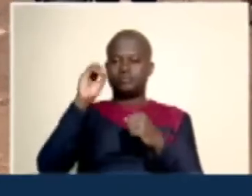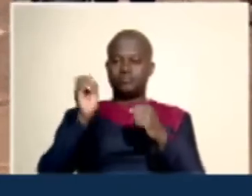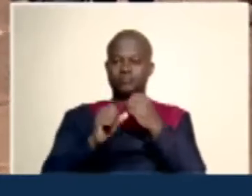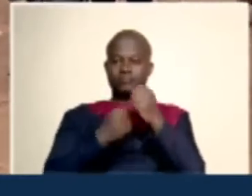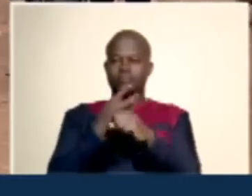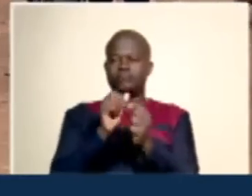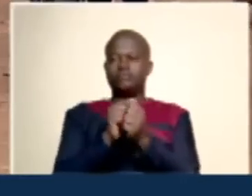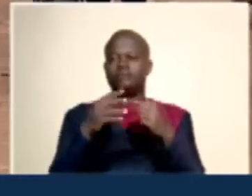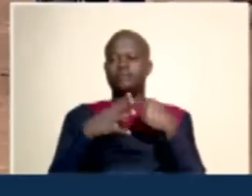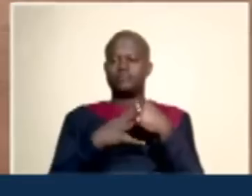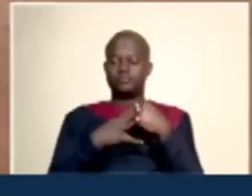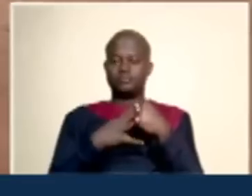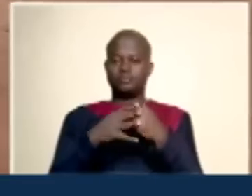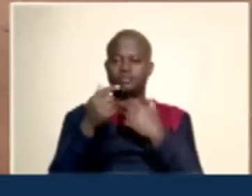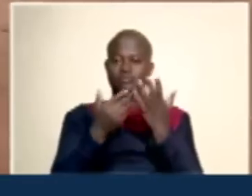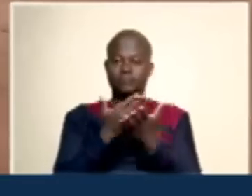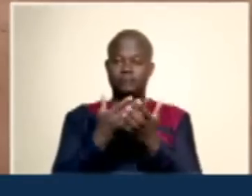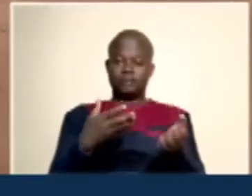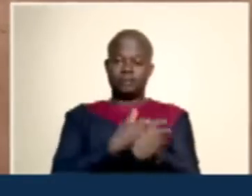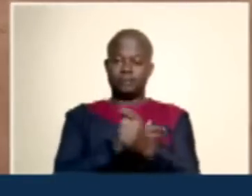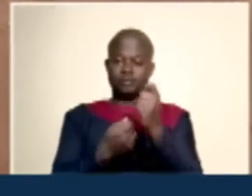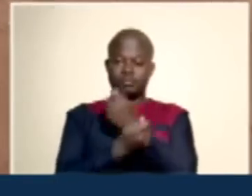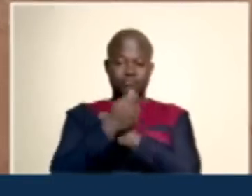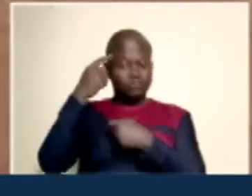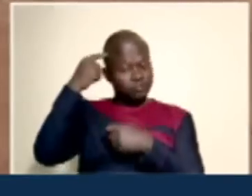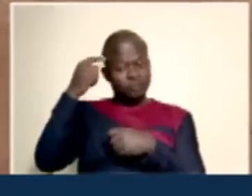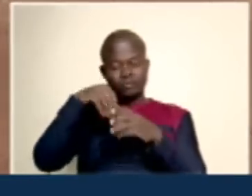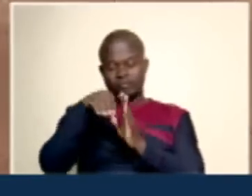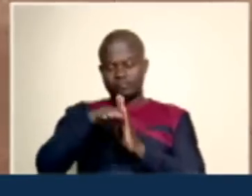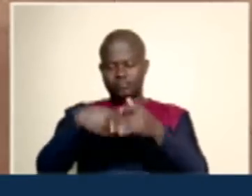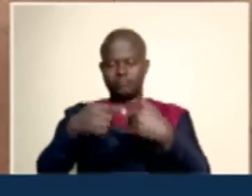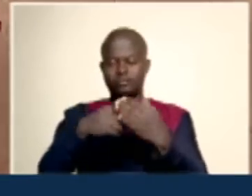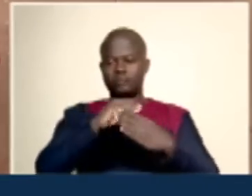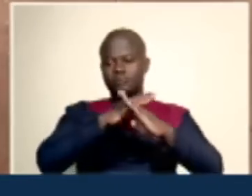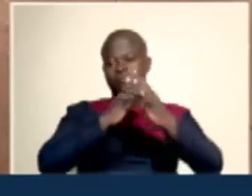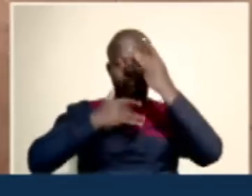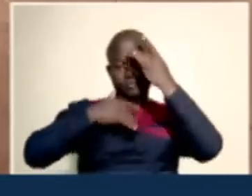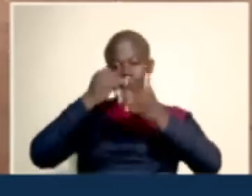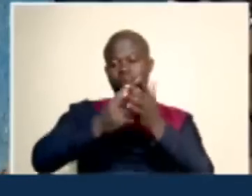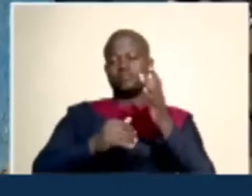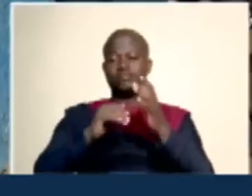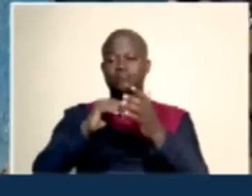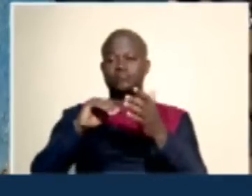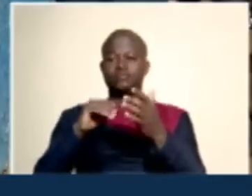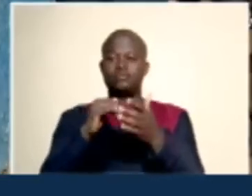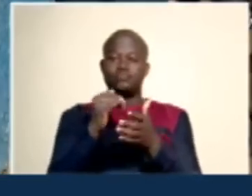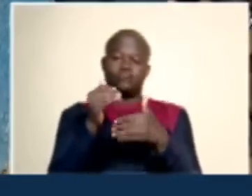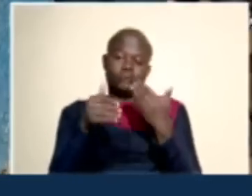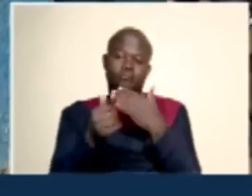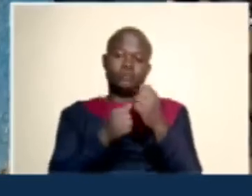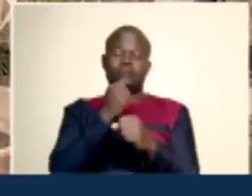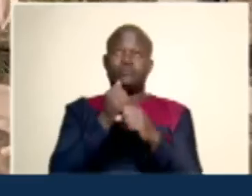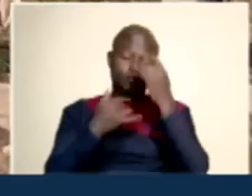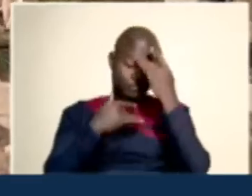muri 2019. Ibi bisaba imbaraga no guhindura imyumvire muri gahunda yo gukomeza gukumira ubwandu bushya bw'icyorezo cya sida aho buri mwaka